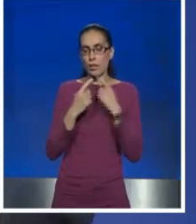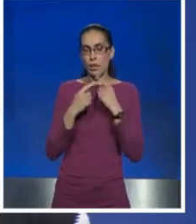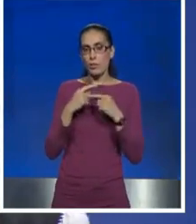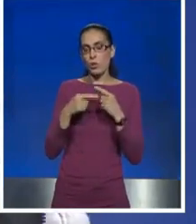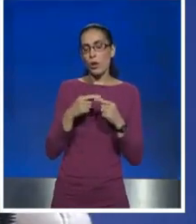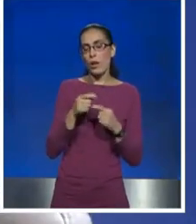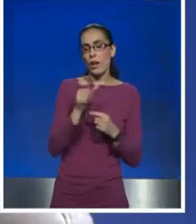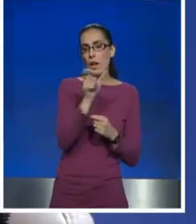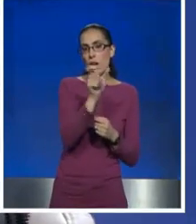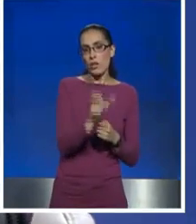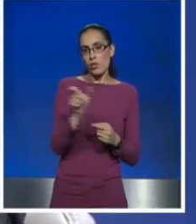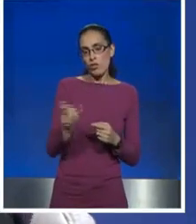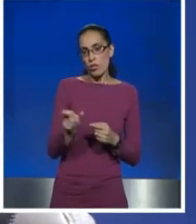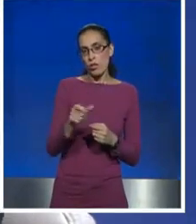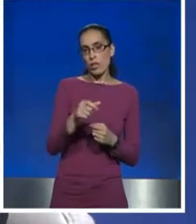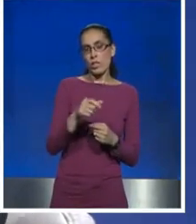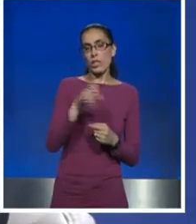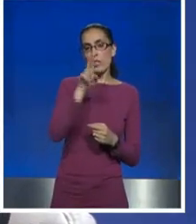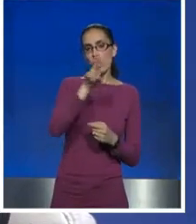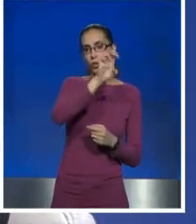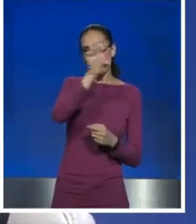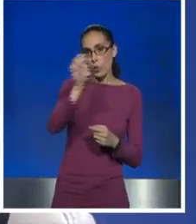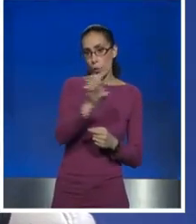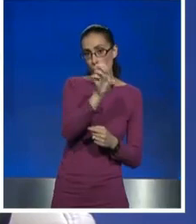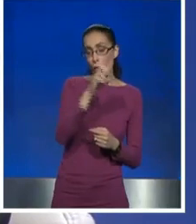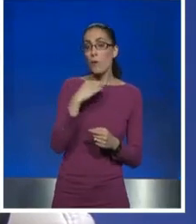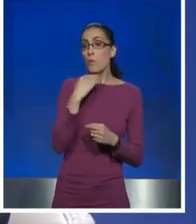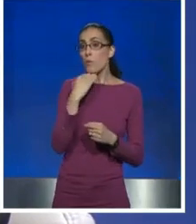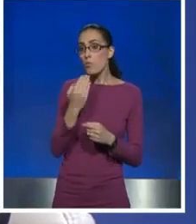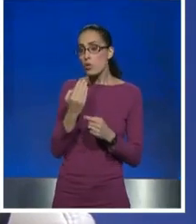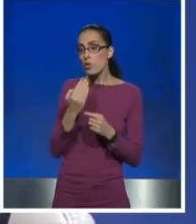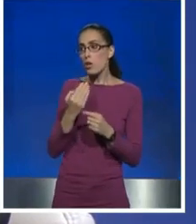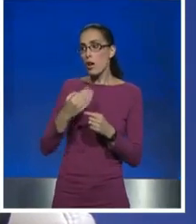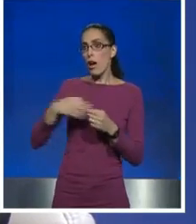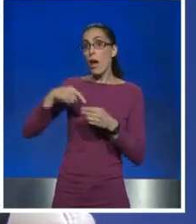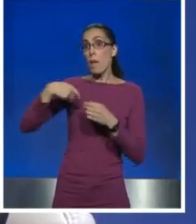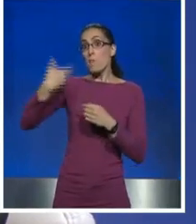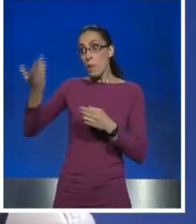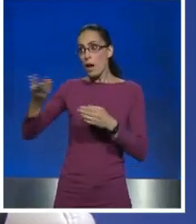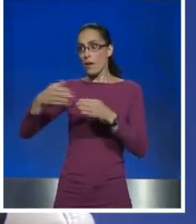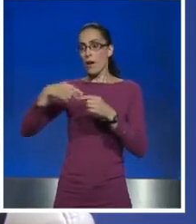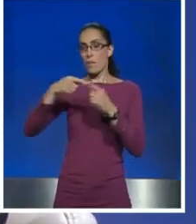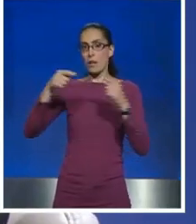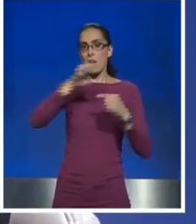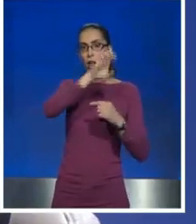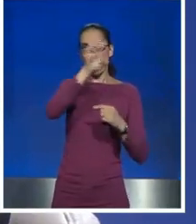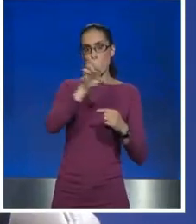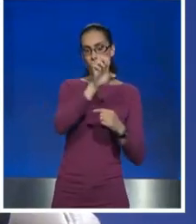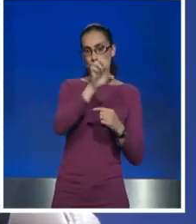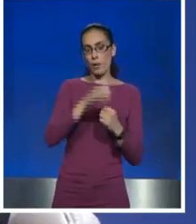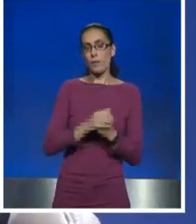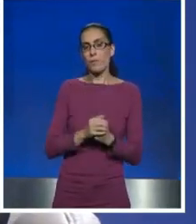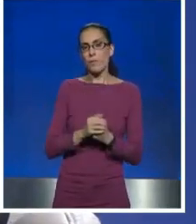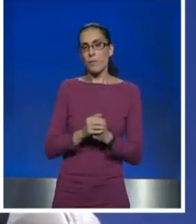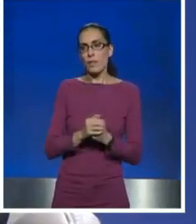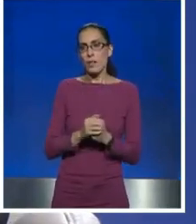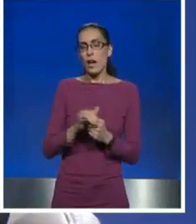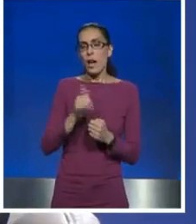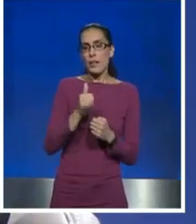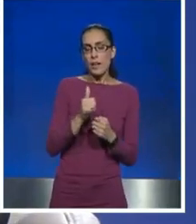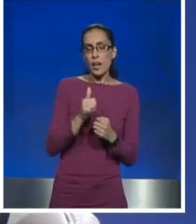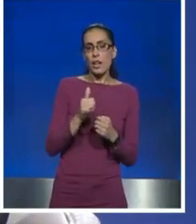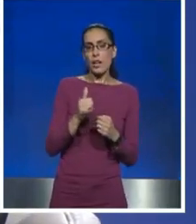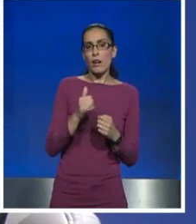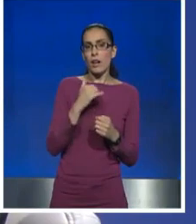tal-Unjoni Ewropea mhux għall-ċittadini ta' pajjiżi terzi. Jekk jingħalqu l-frontieri mhux biss ma jiġux Malta barranin, imma Maltin li